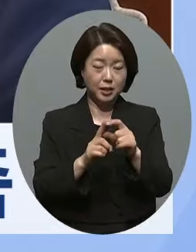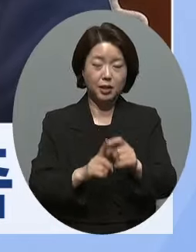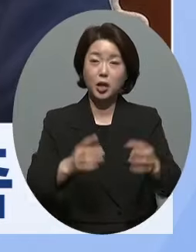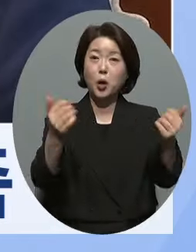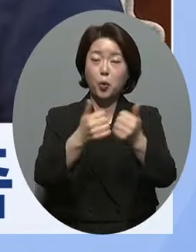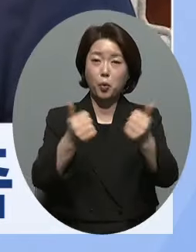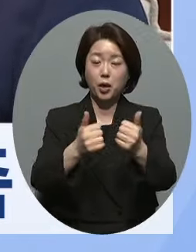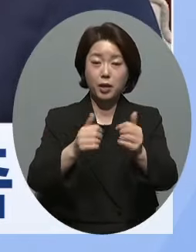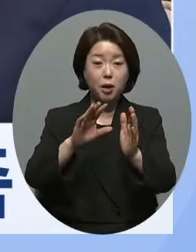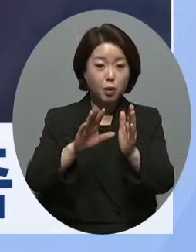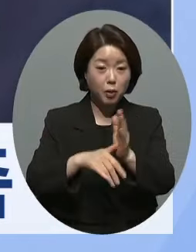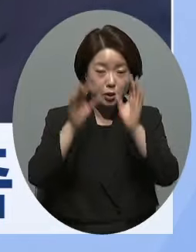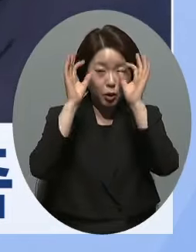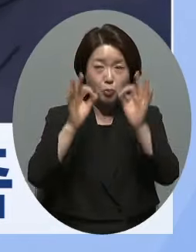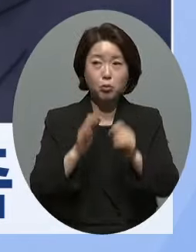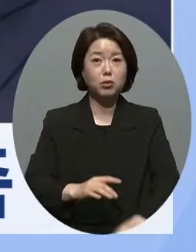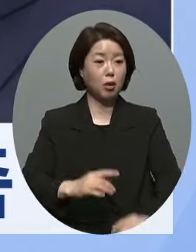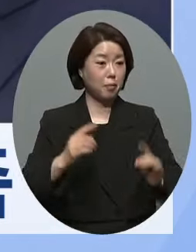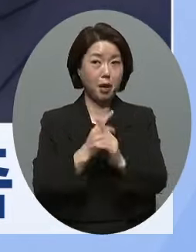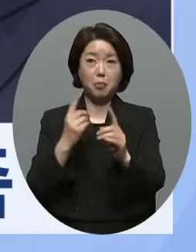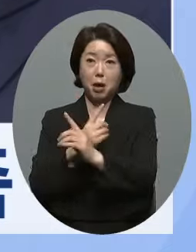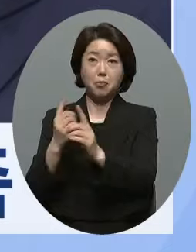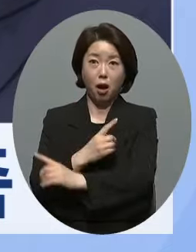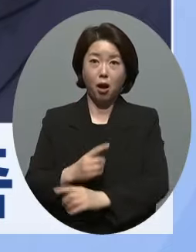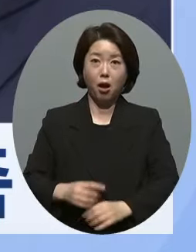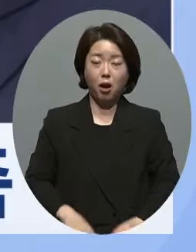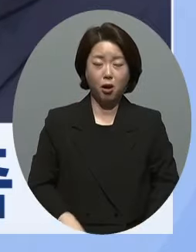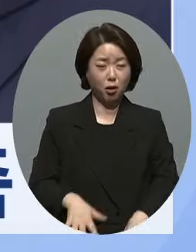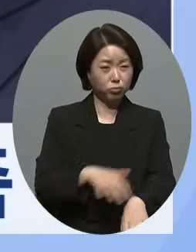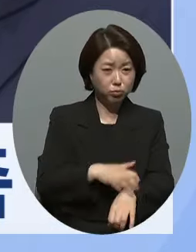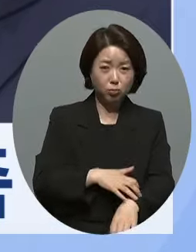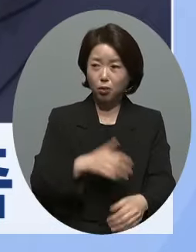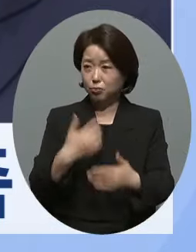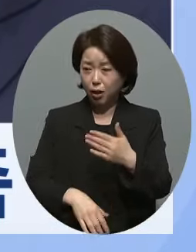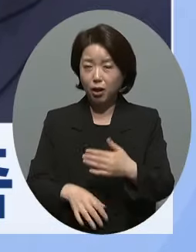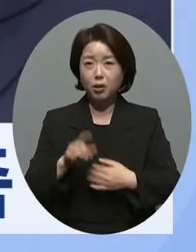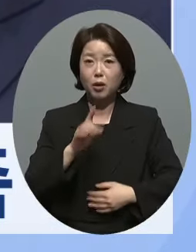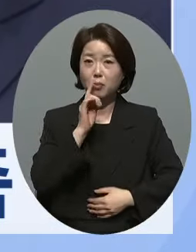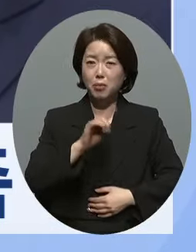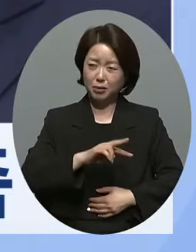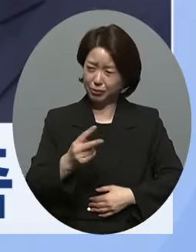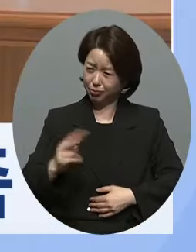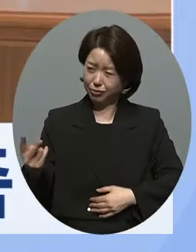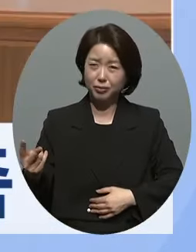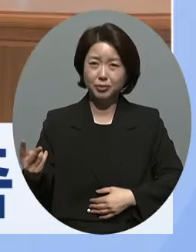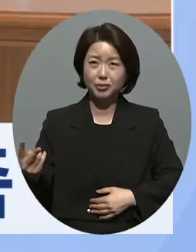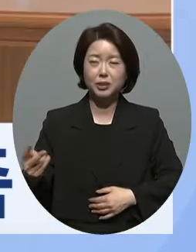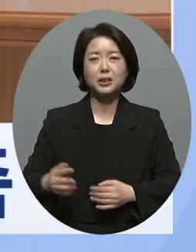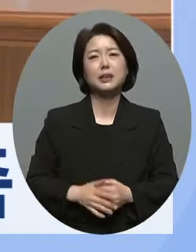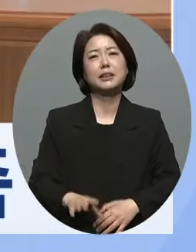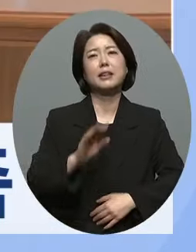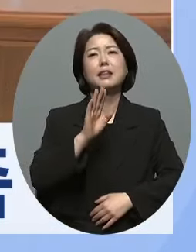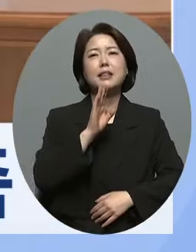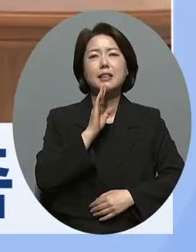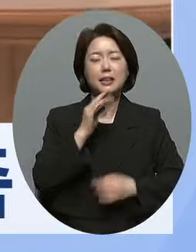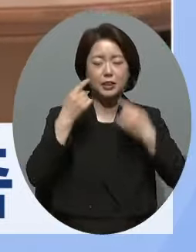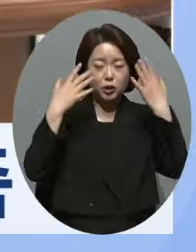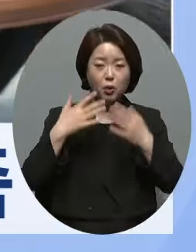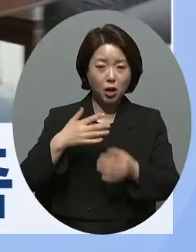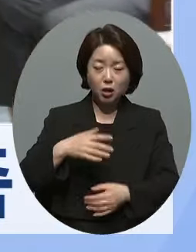수시로 바뀌더라고요 뭐 불편했던 번 아니면 뭐 배제한다 뭐 이런 것들이 자꾸 바뀌는데 그렇다 보면음 이건 정확한 녹취도 없다는